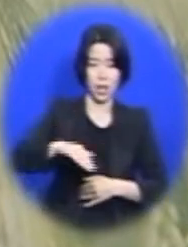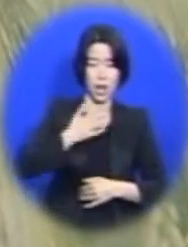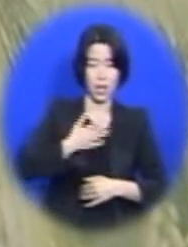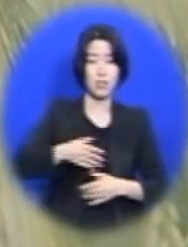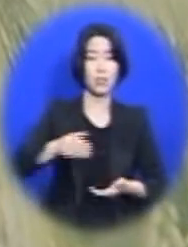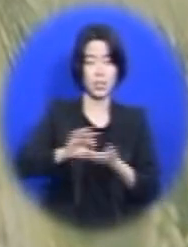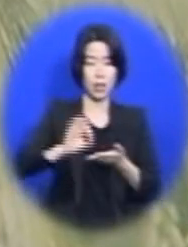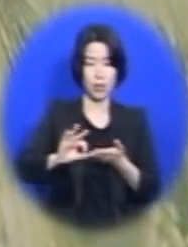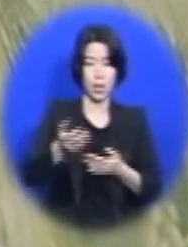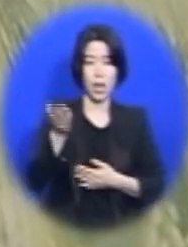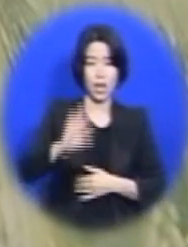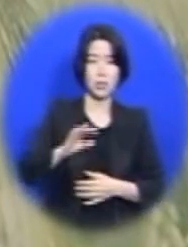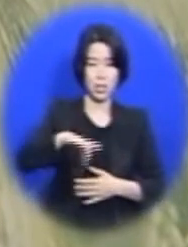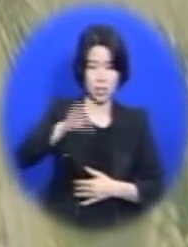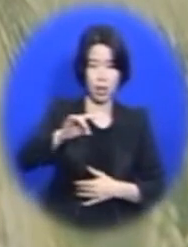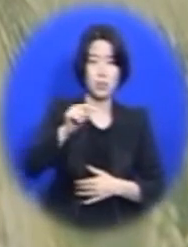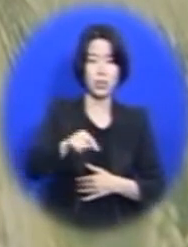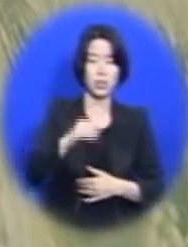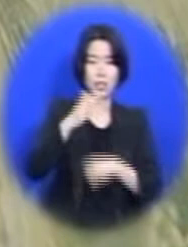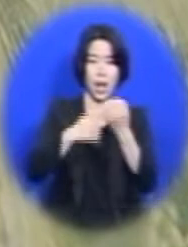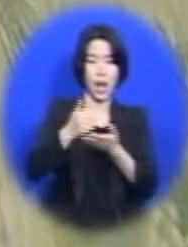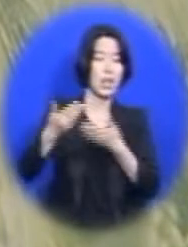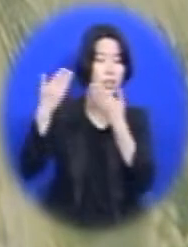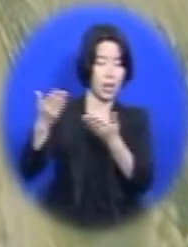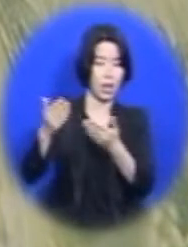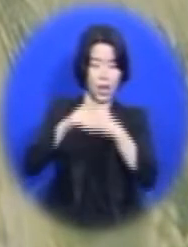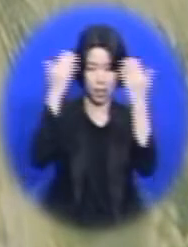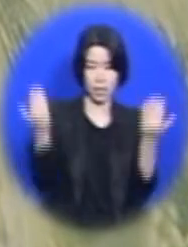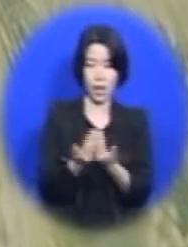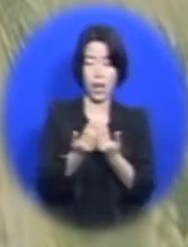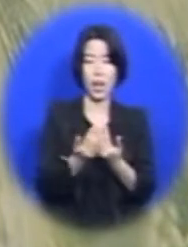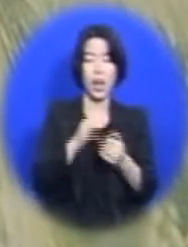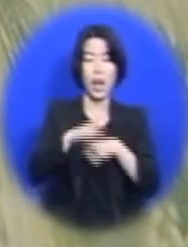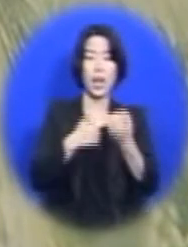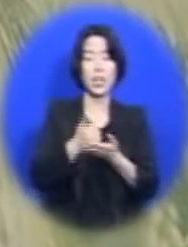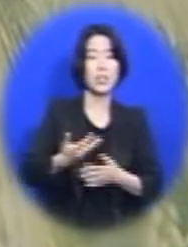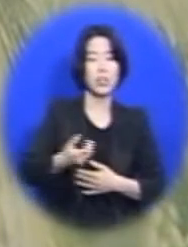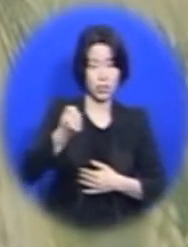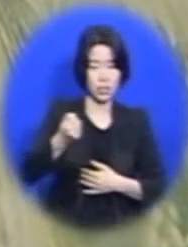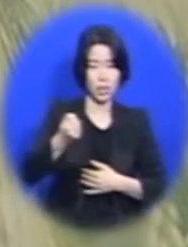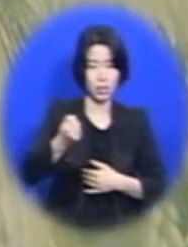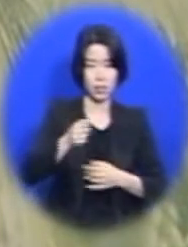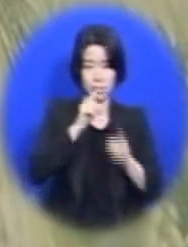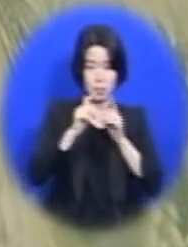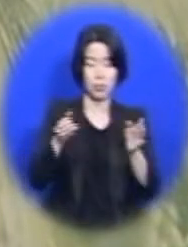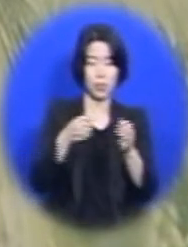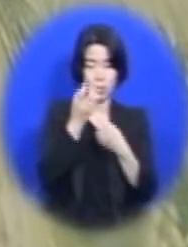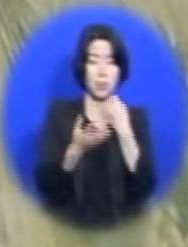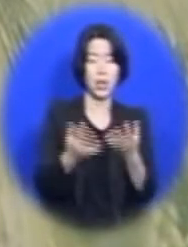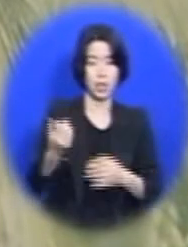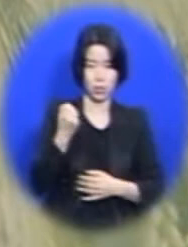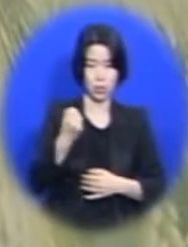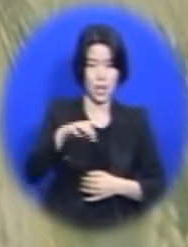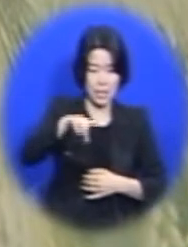것은 하나님께 바치라. 다 하나님의 것이라는 고백으로. 그러나 하나님이 다 바치라고는 안 했습니다.